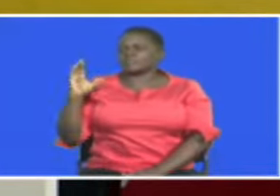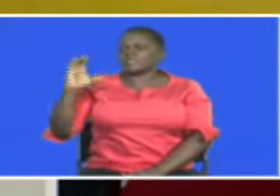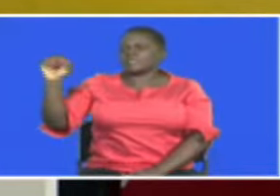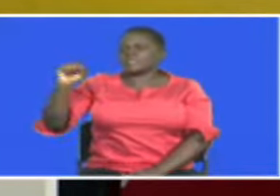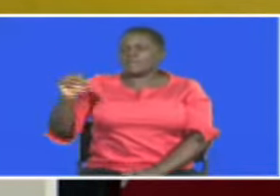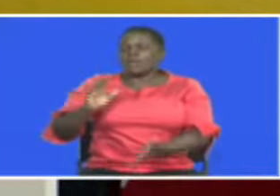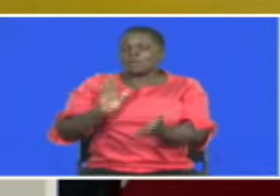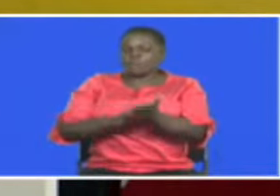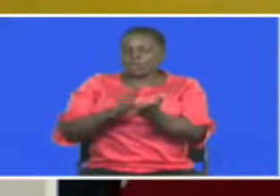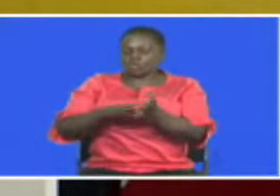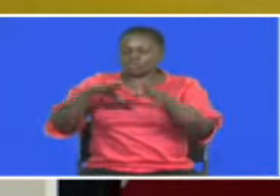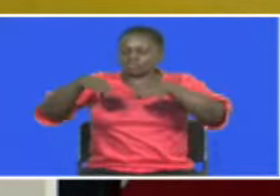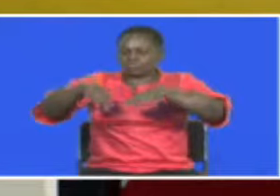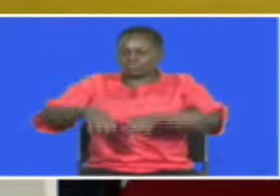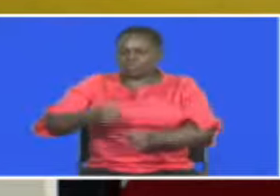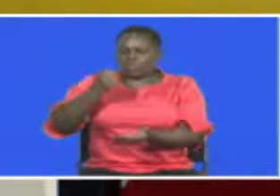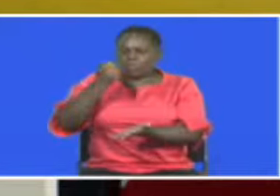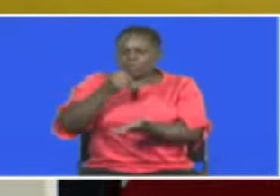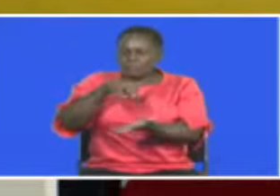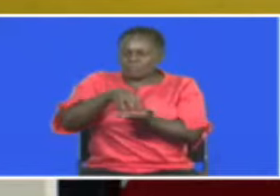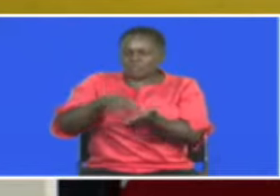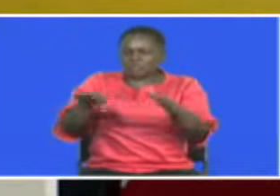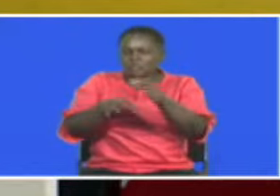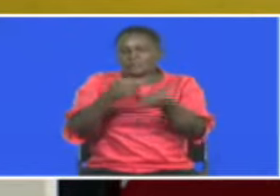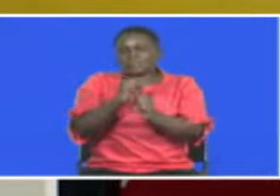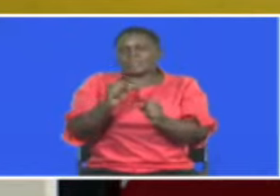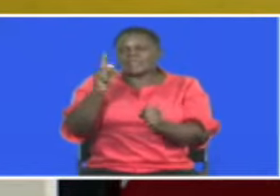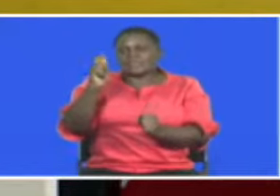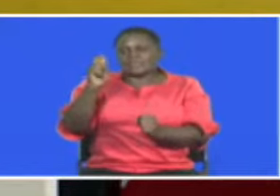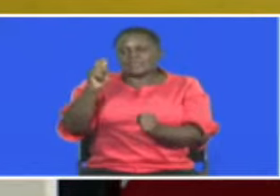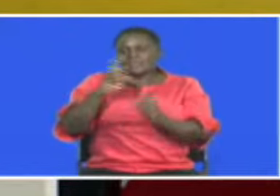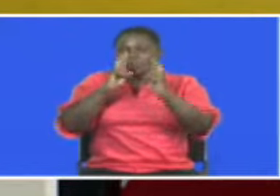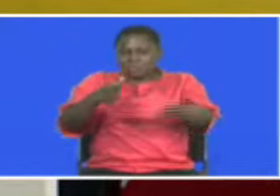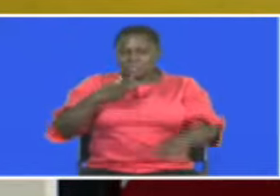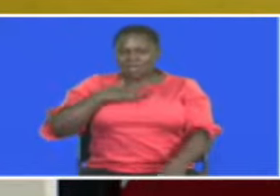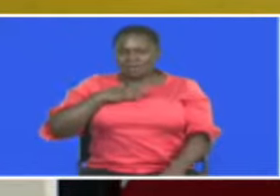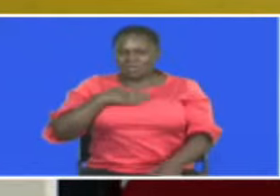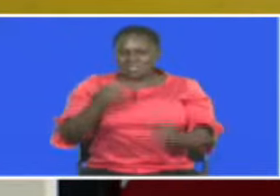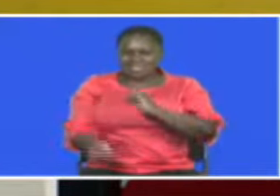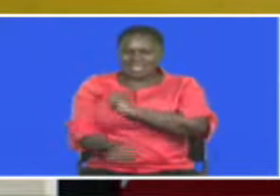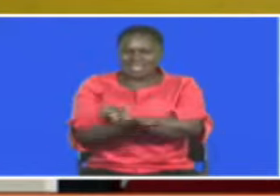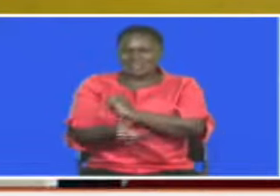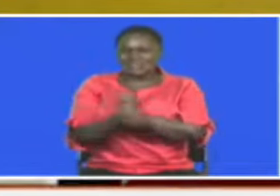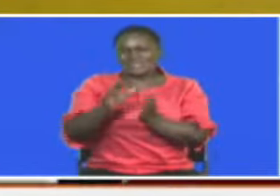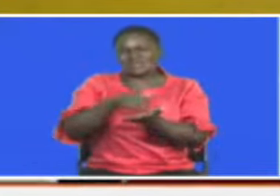ambaye amependekezwa kuchukua nafasi ya Naibu Rais Ken gashuhi anaarifu